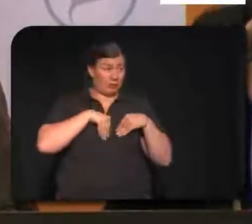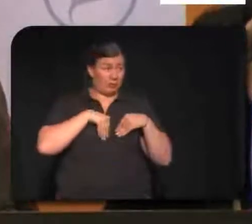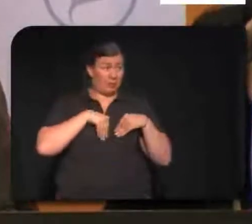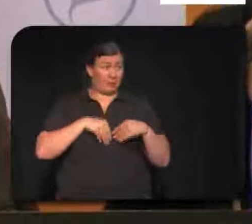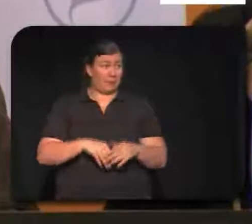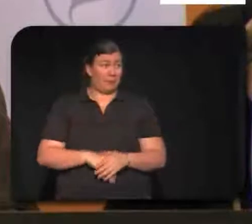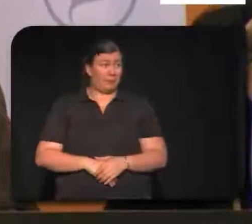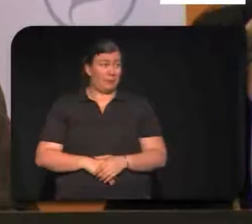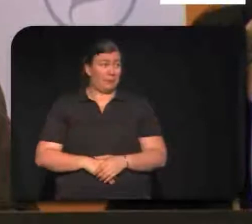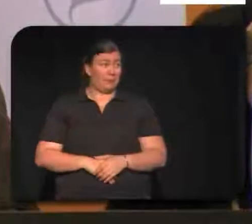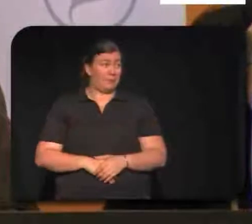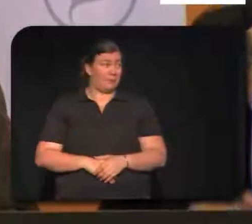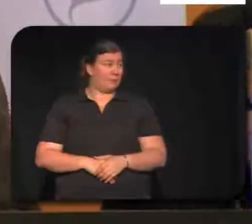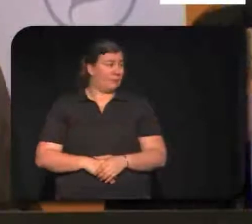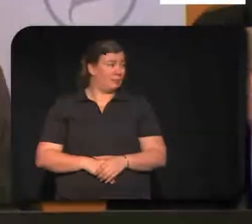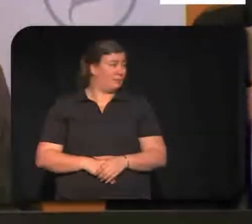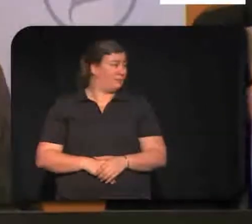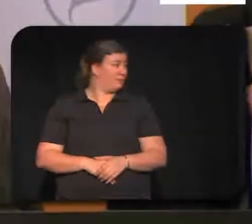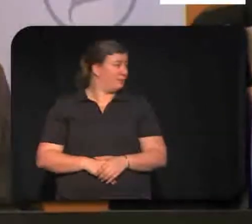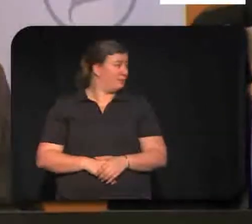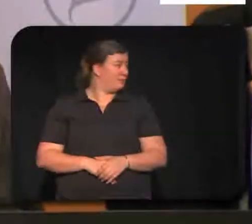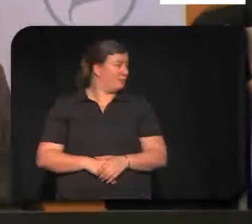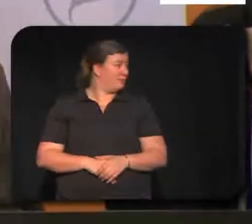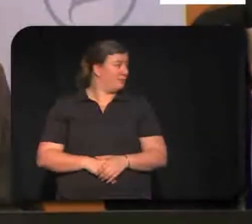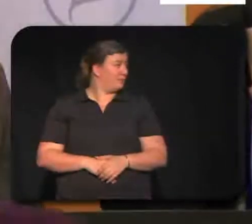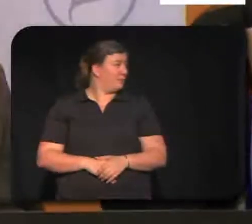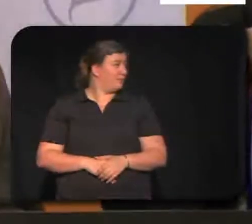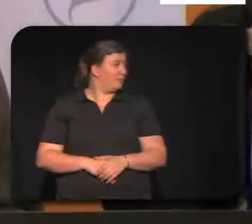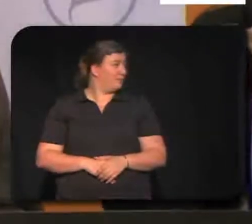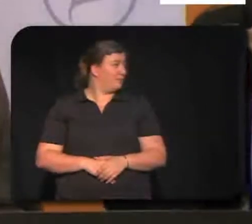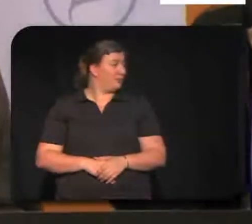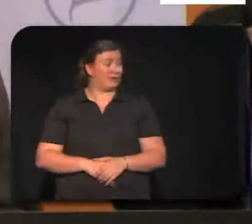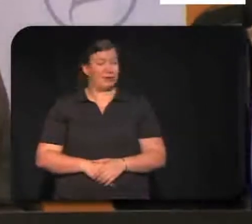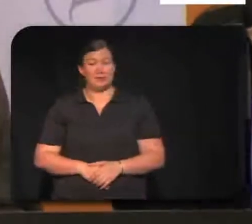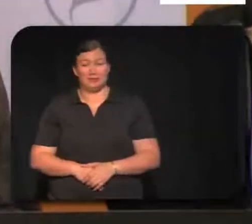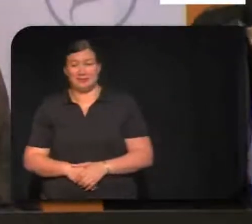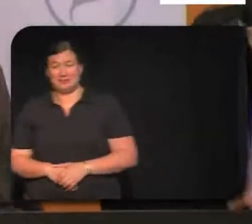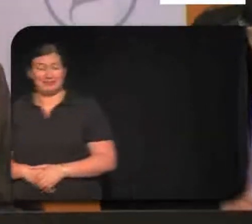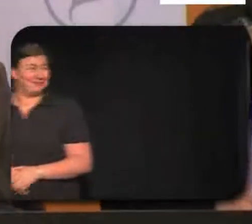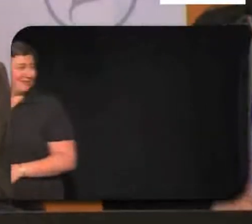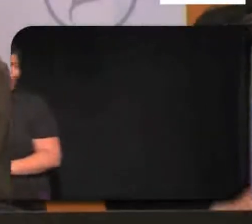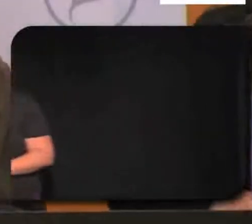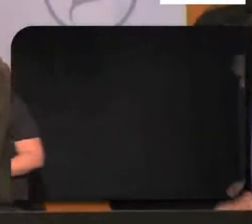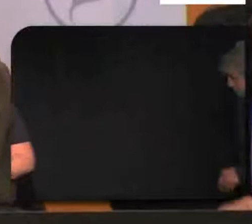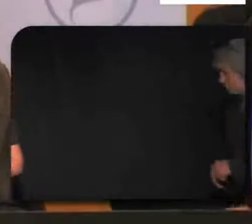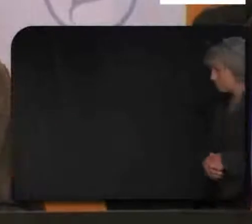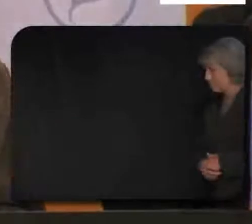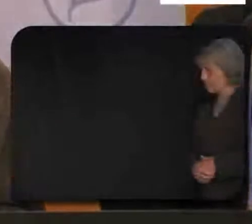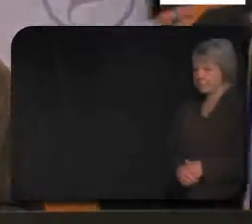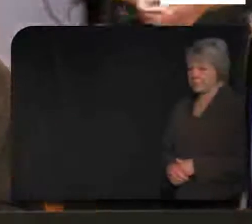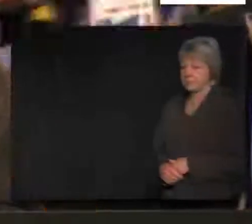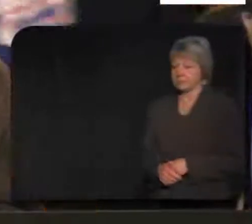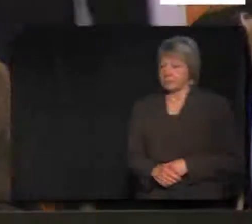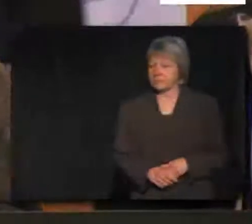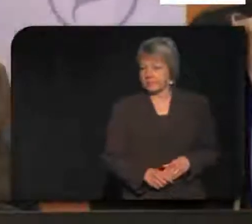weil schon in 138 enthalten also macht es keinen Sinn ihn zu übernehmen ich muss Formel trotzdem fragen gut